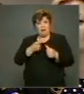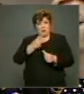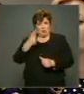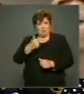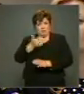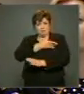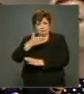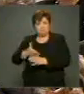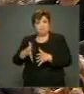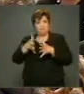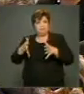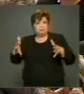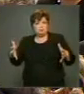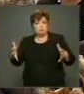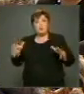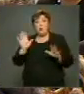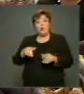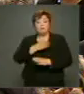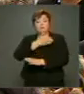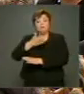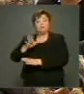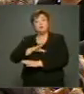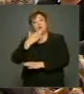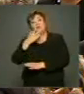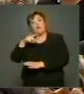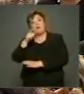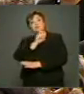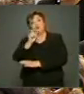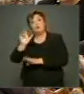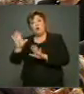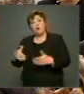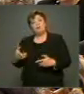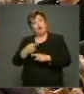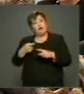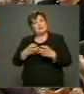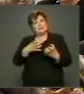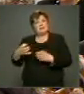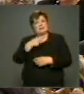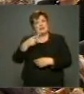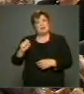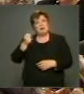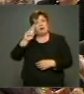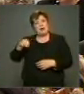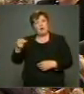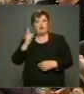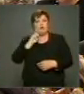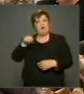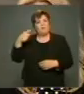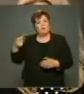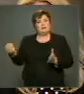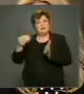vuoden aikana on ollut myös hyviä, hedelmällisiä vuosia. Olisi tarvittu noin 100 miljoonaa euroa vuodessa lisää